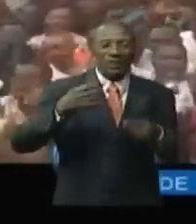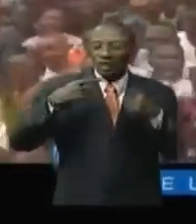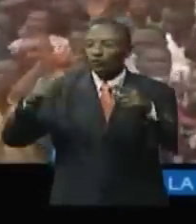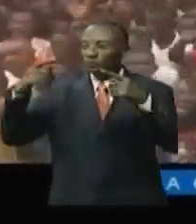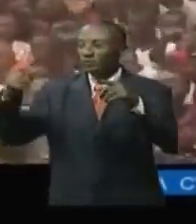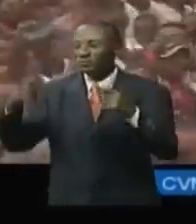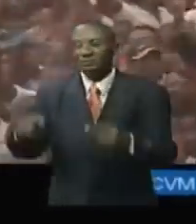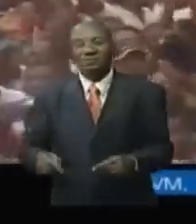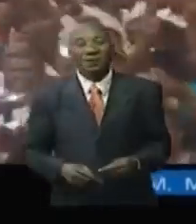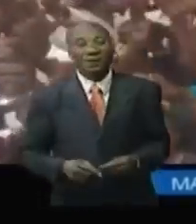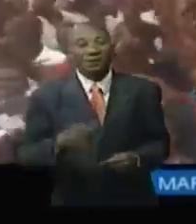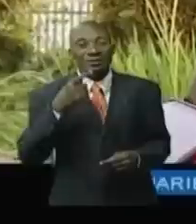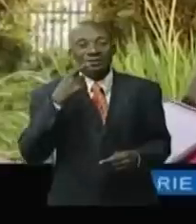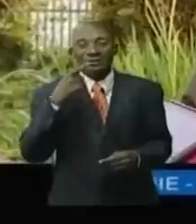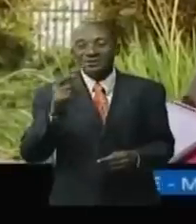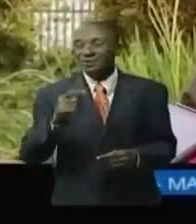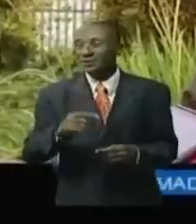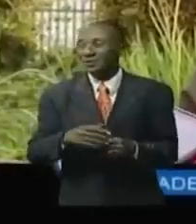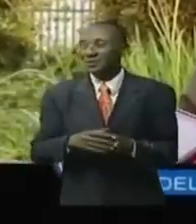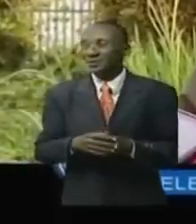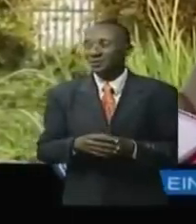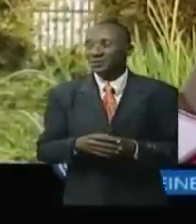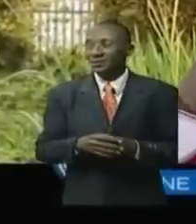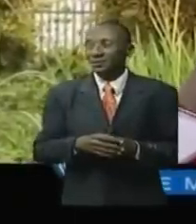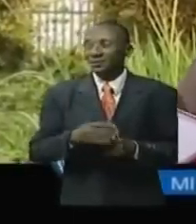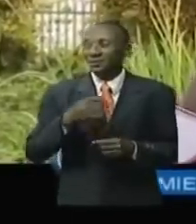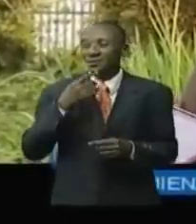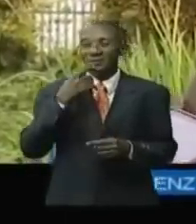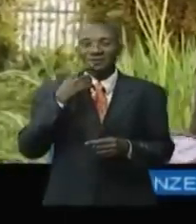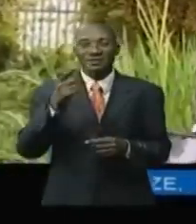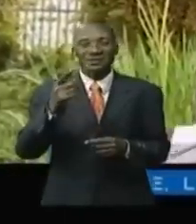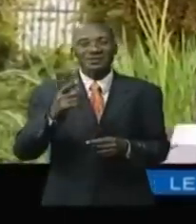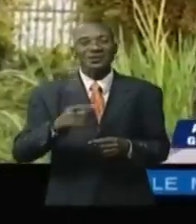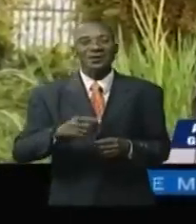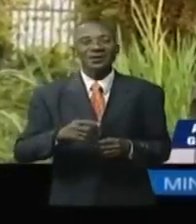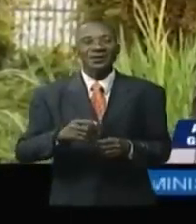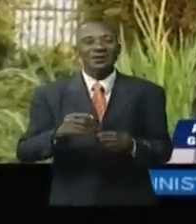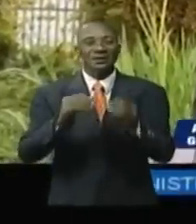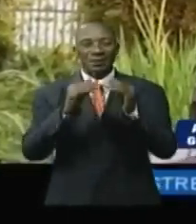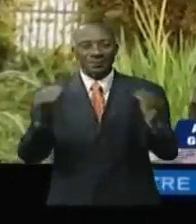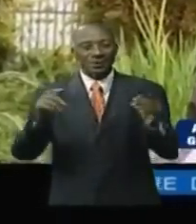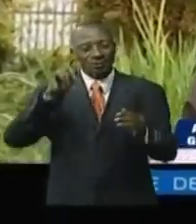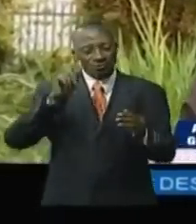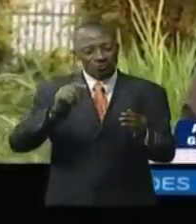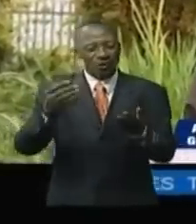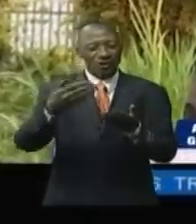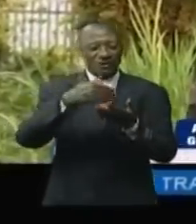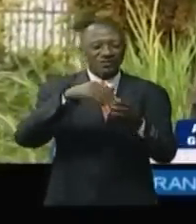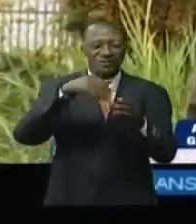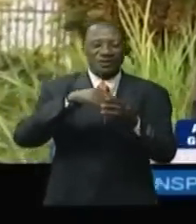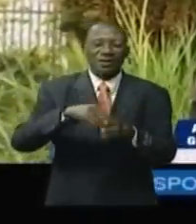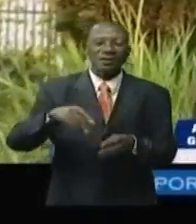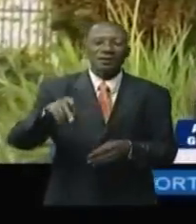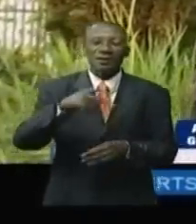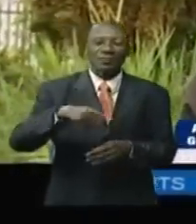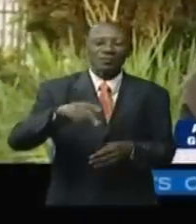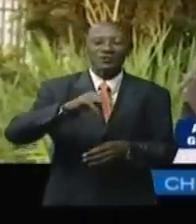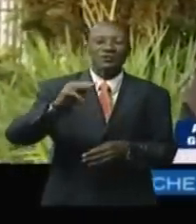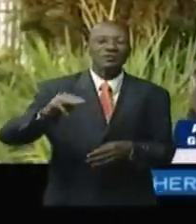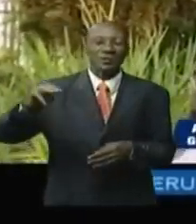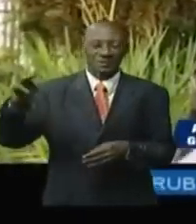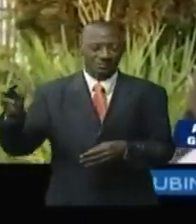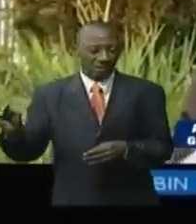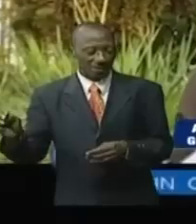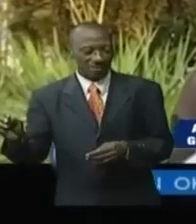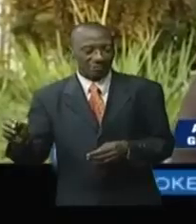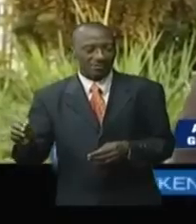noire politique. Les gens qui avaient préparé déjà leur coup avant, c'est cette action-là qui est en train d'être activée par les